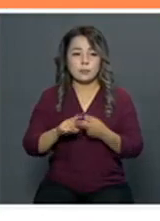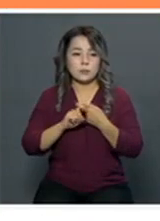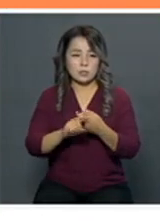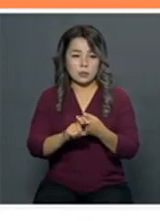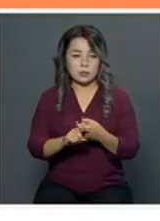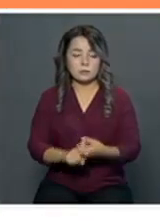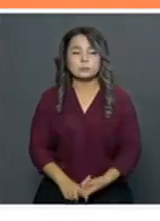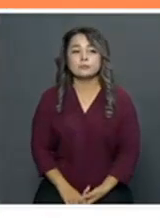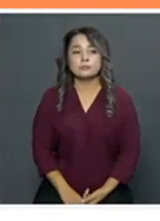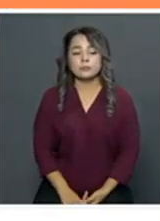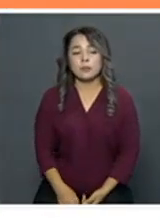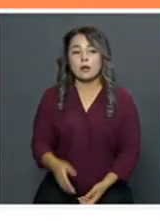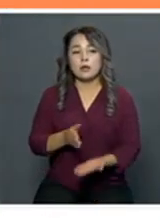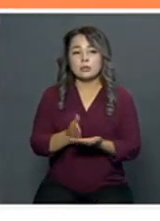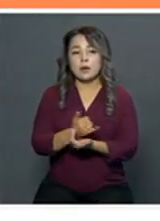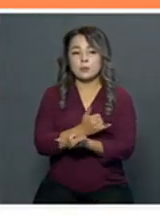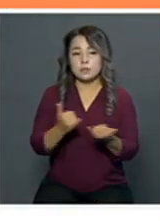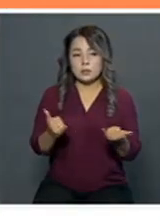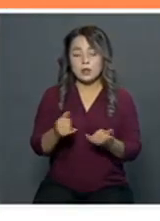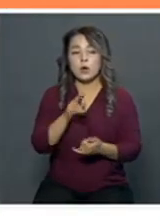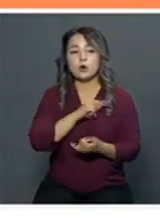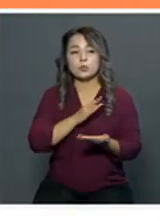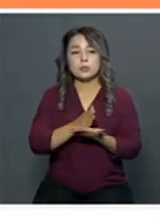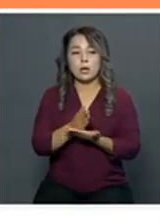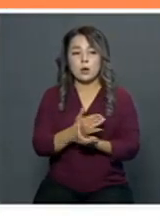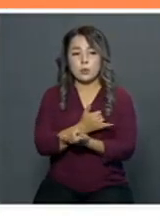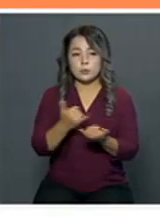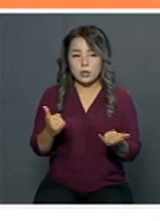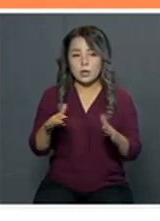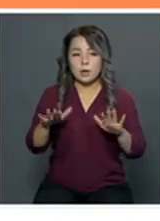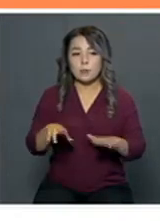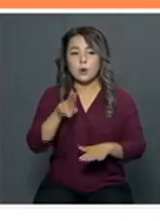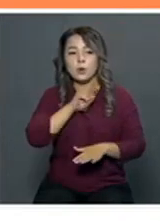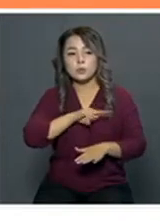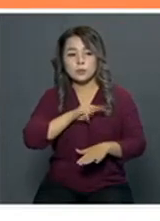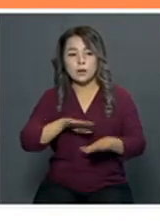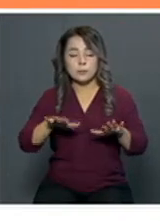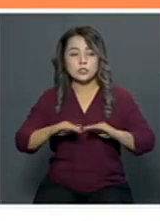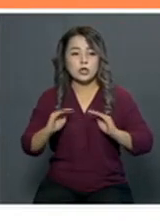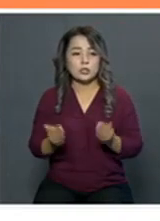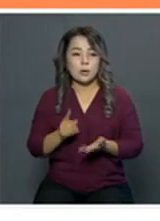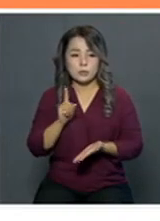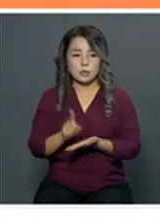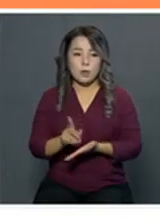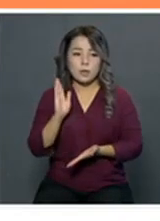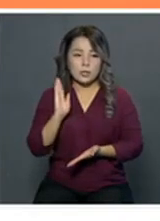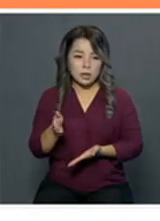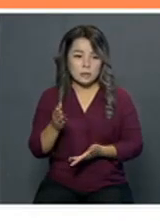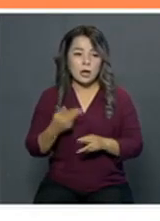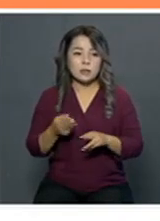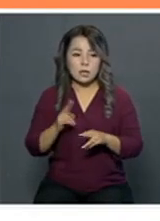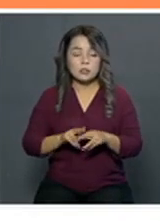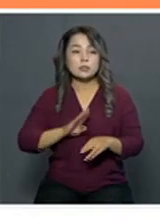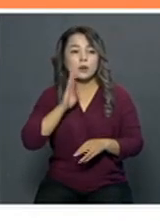көрсету орталығының, жұмыспен қамту орталығының жұмыстары, шектеулер қойылып, ол жерде